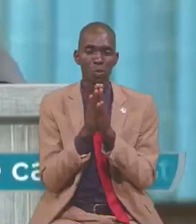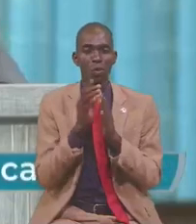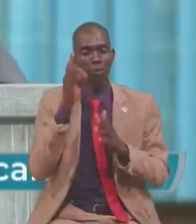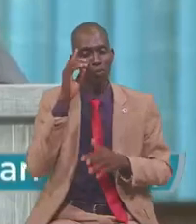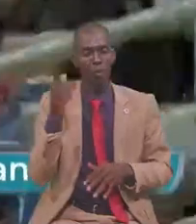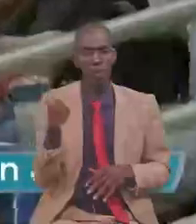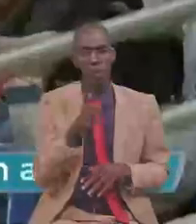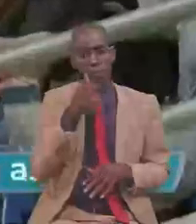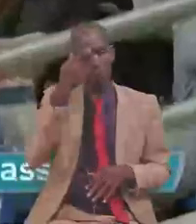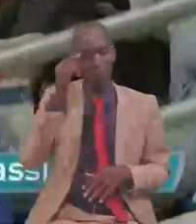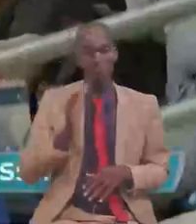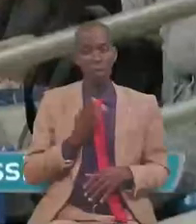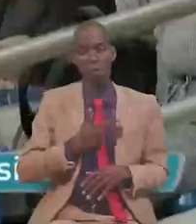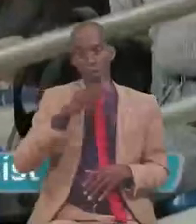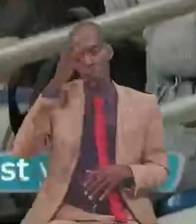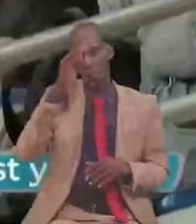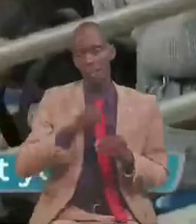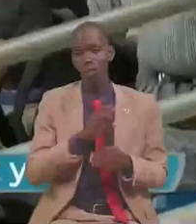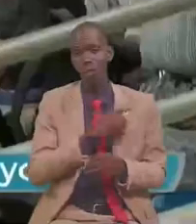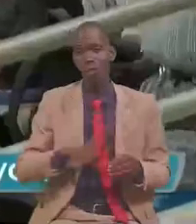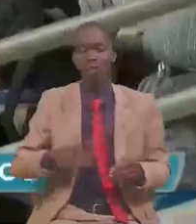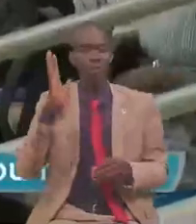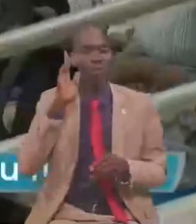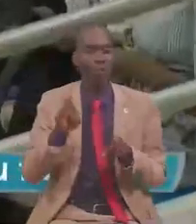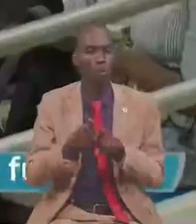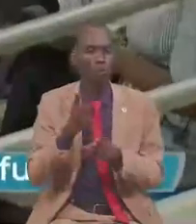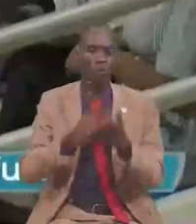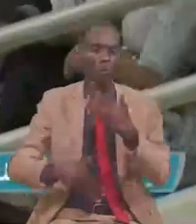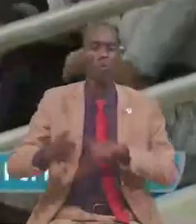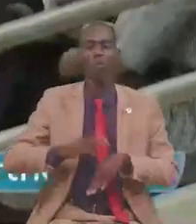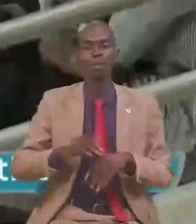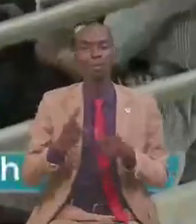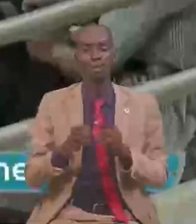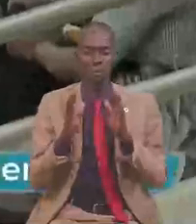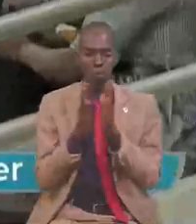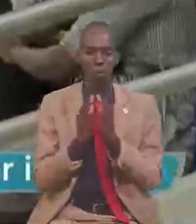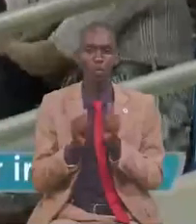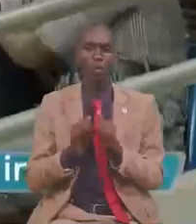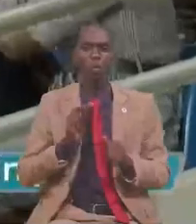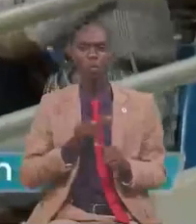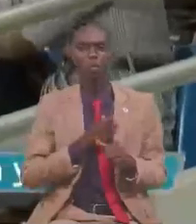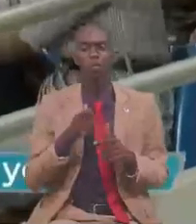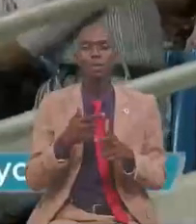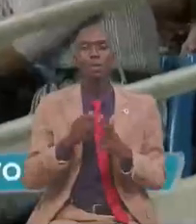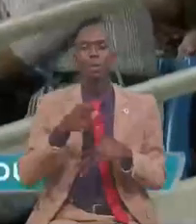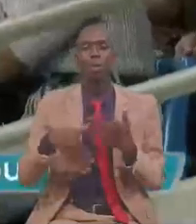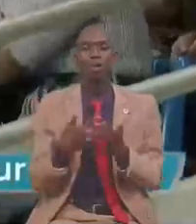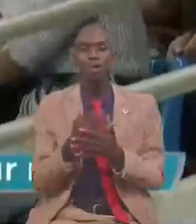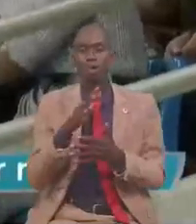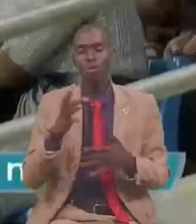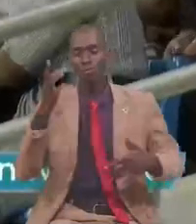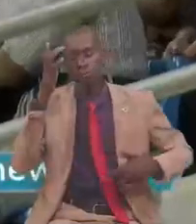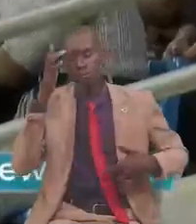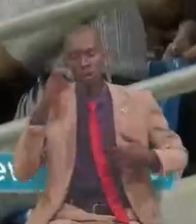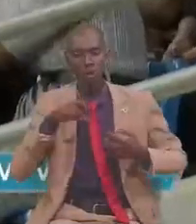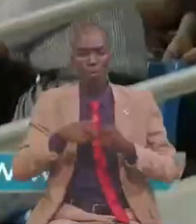Seigneur viendra prier pour nous et tous les défis, les maladies, les infirmités